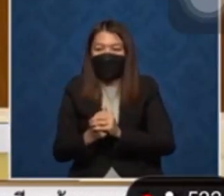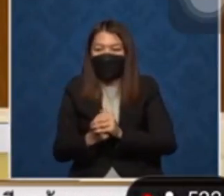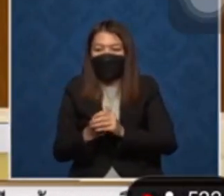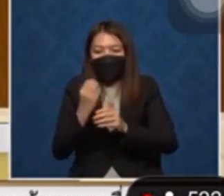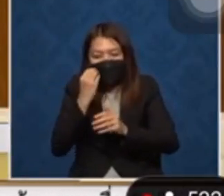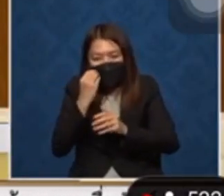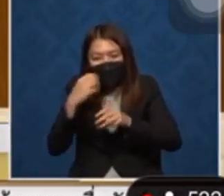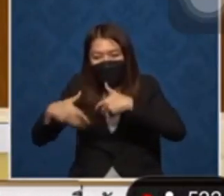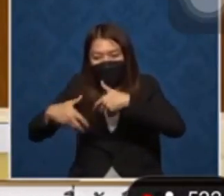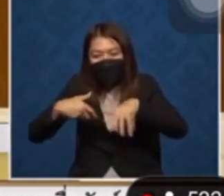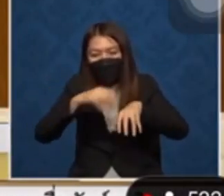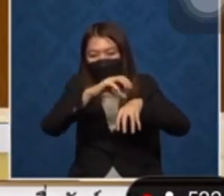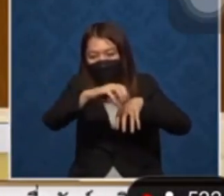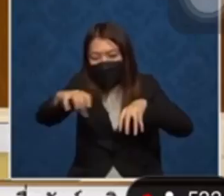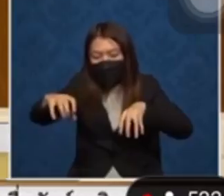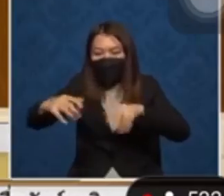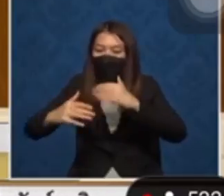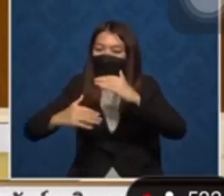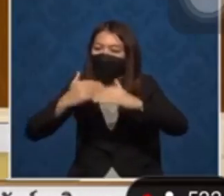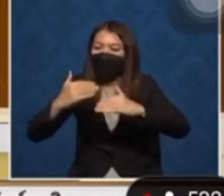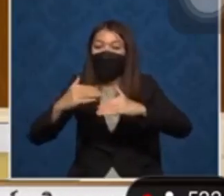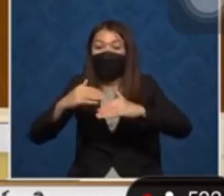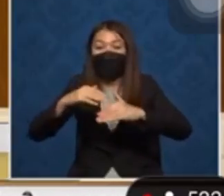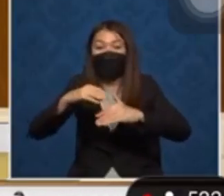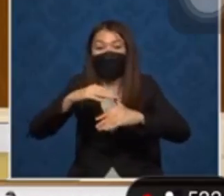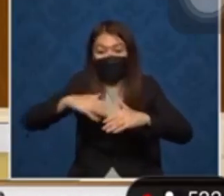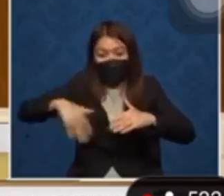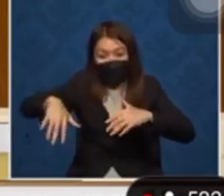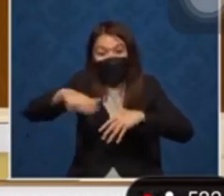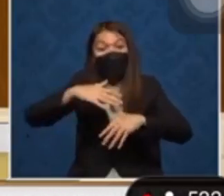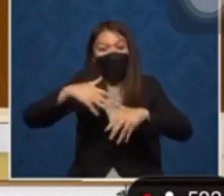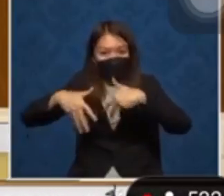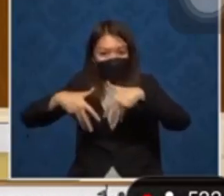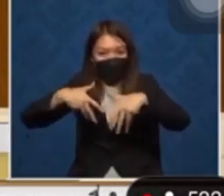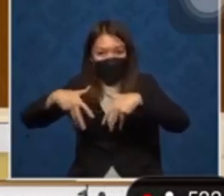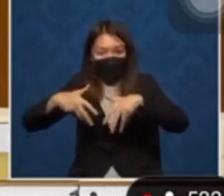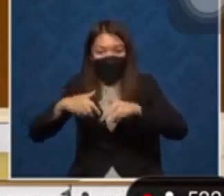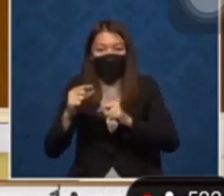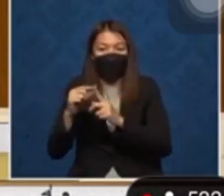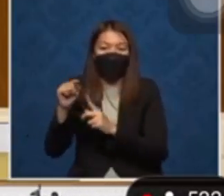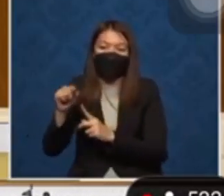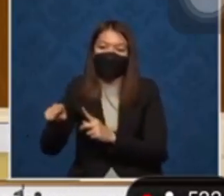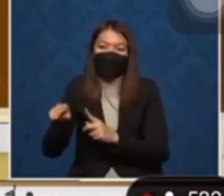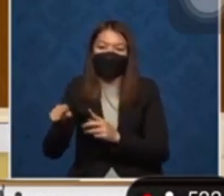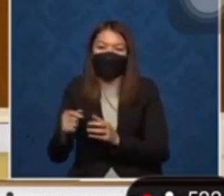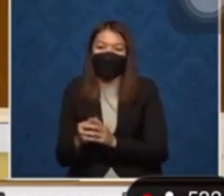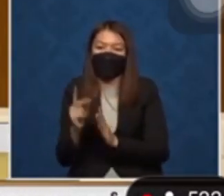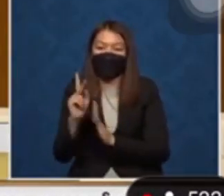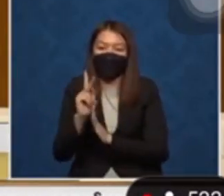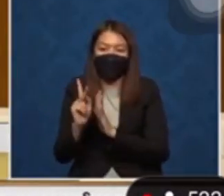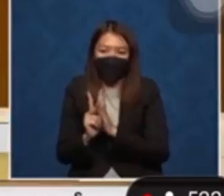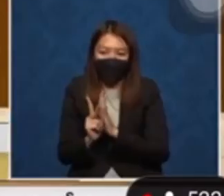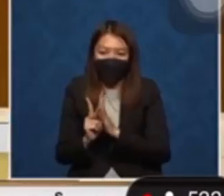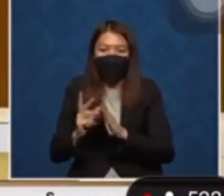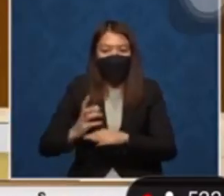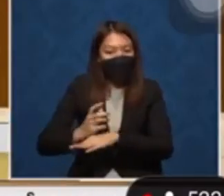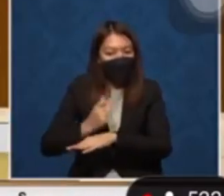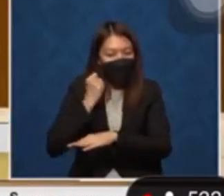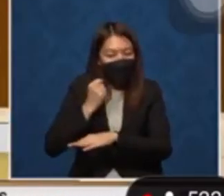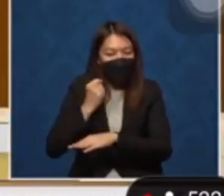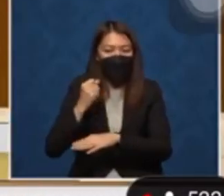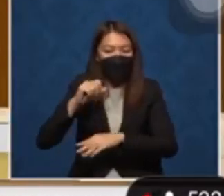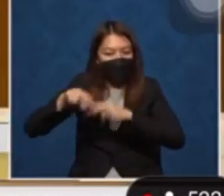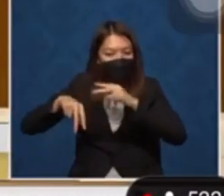การกำหนดร่วมกันในการพัฒนาพื้นที่ยังมีคำสั่งนี้เพื่อยกเว้นใช้กฎหมายผังเมืองและกฎหมายควบคุมอาค